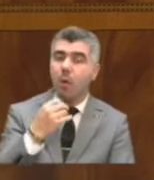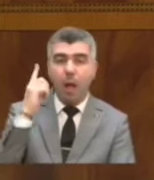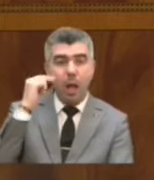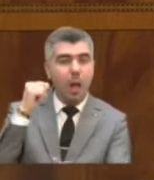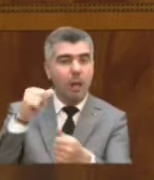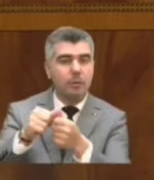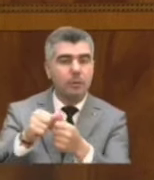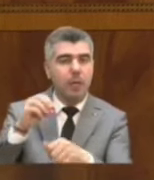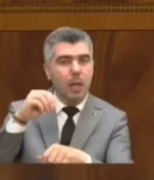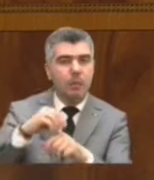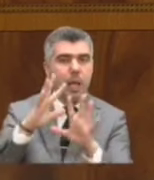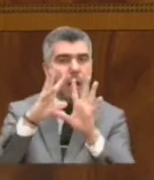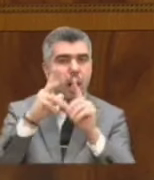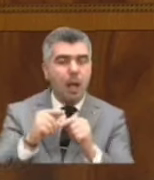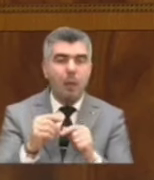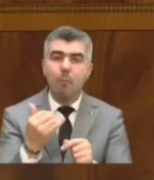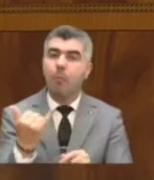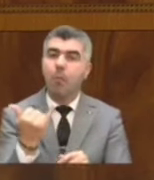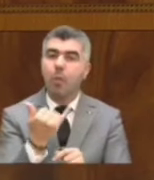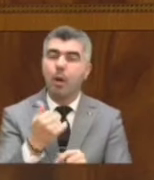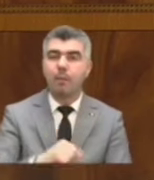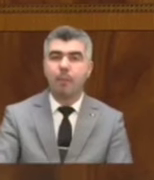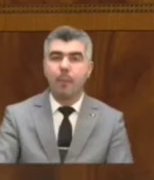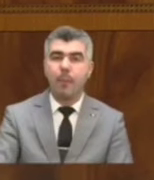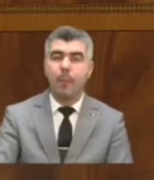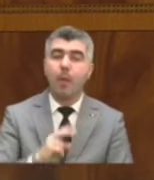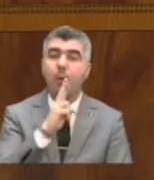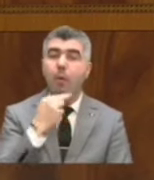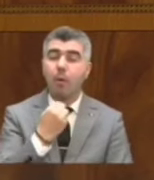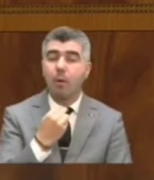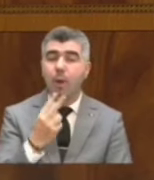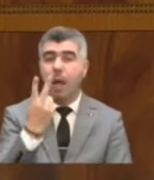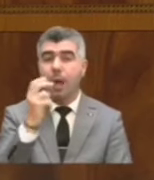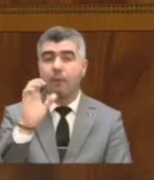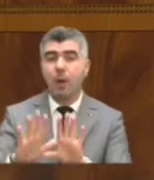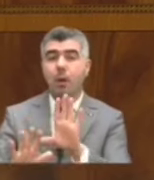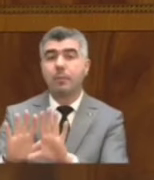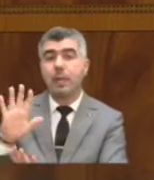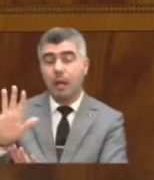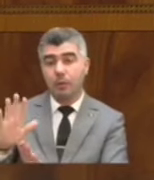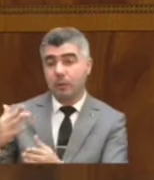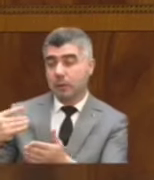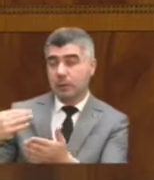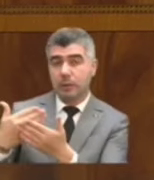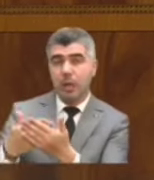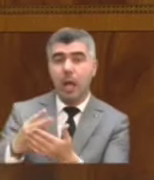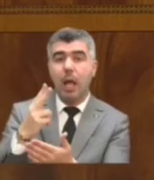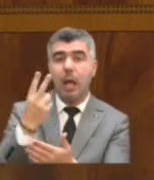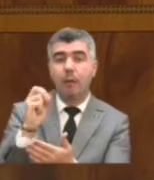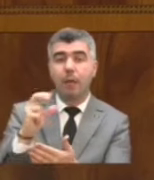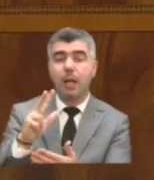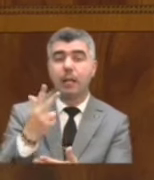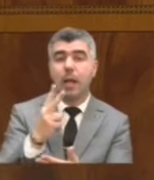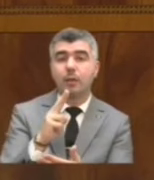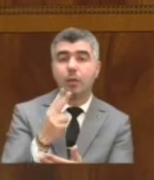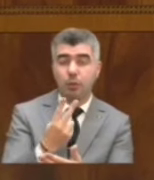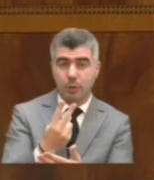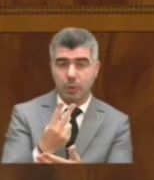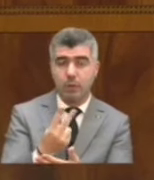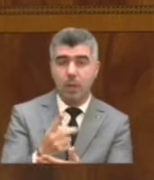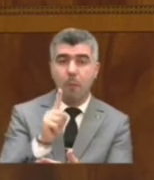نذكر بأرقام مهمة، الدولة من 2015 ل 2023